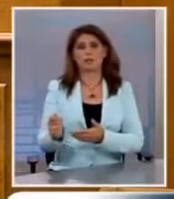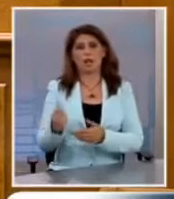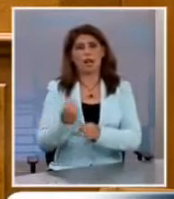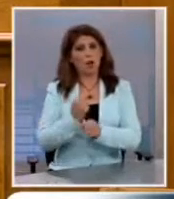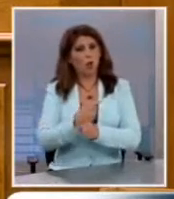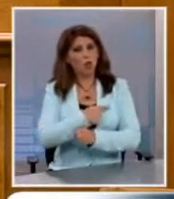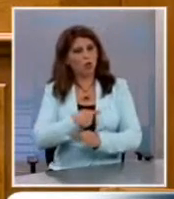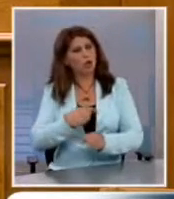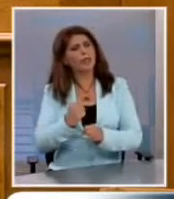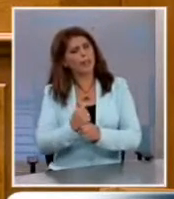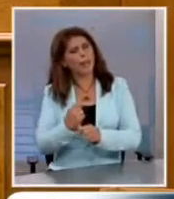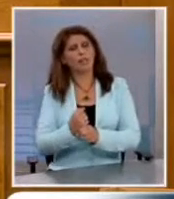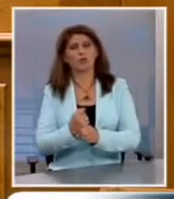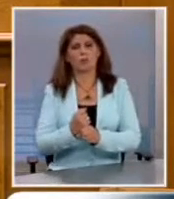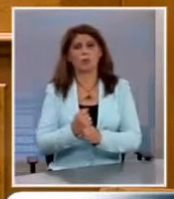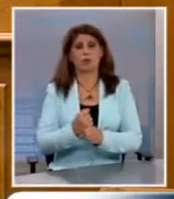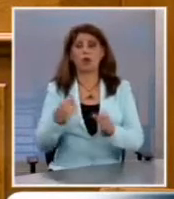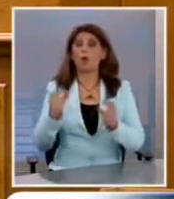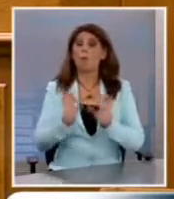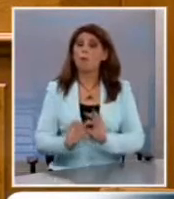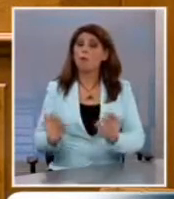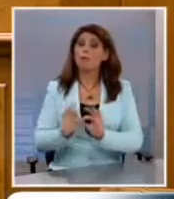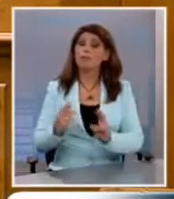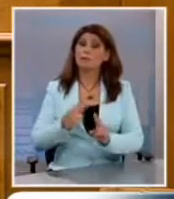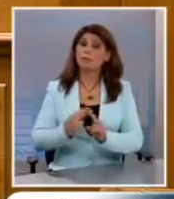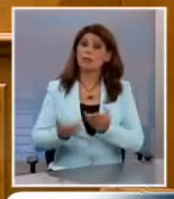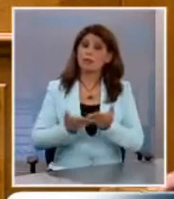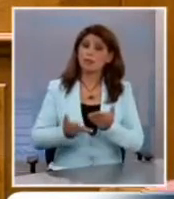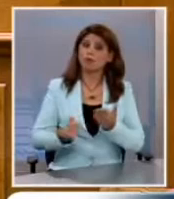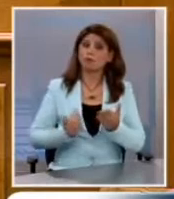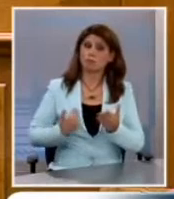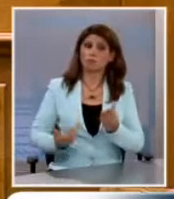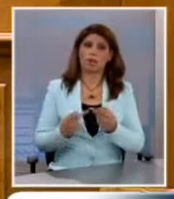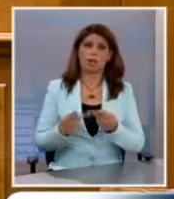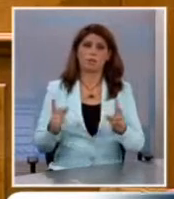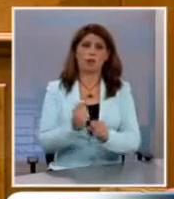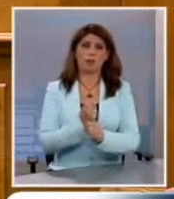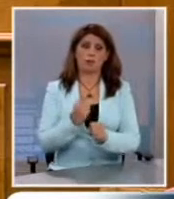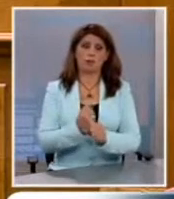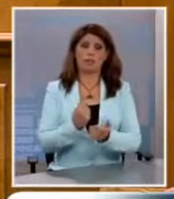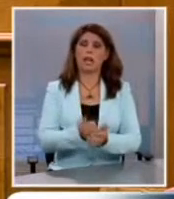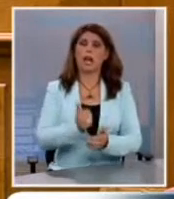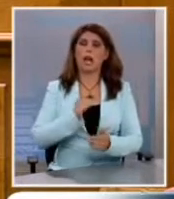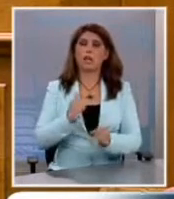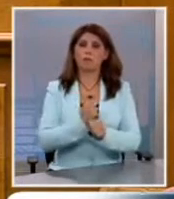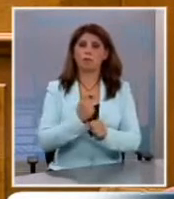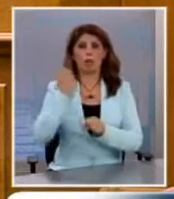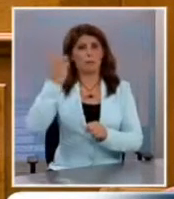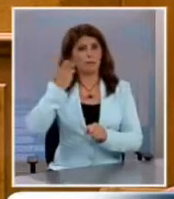αντίστοιχα. Προβλέπονται σημαντικές διευκολύνσεις για νέους ελεύθερους επαγγελματίες και αυταπασχολούμενες